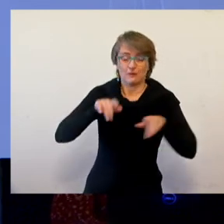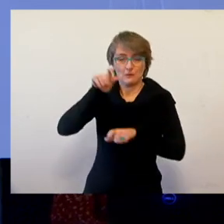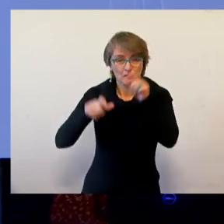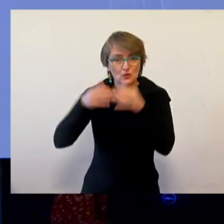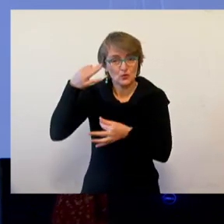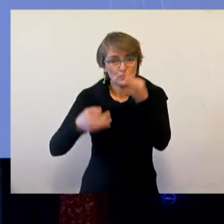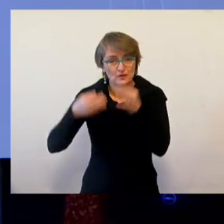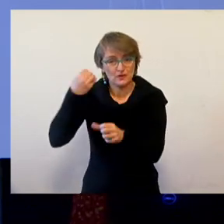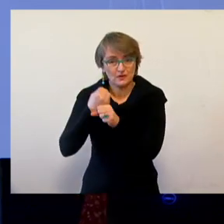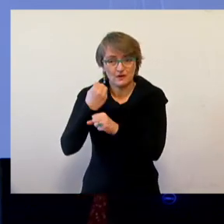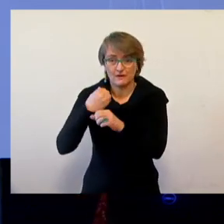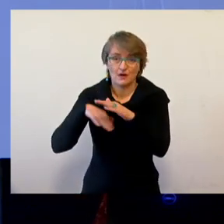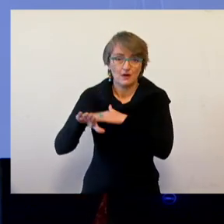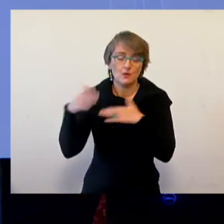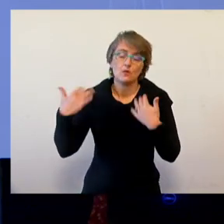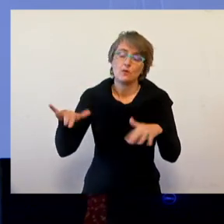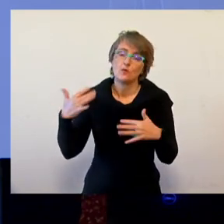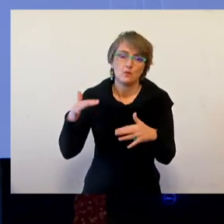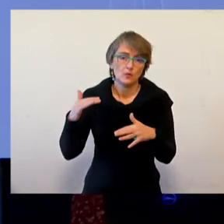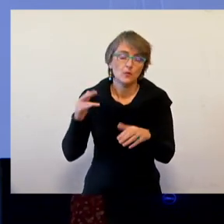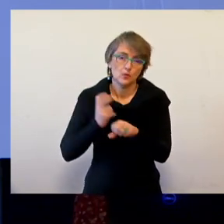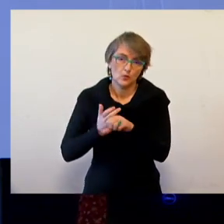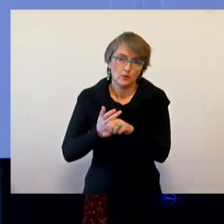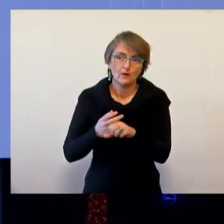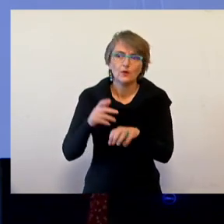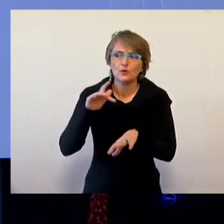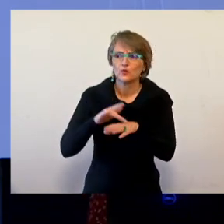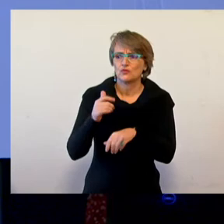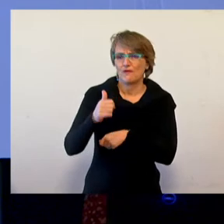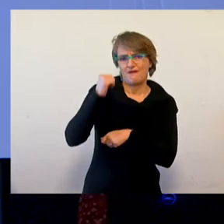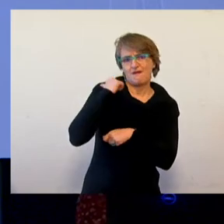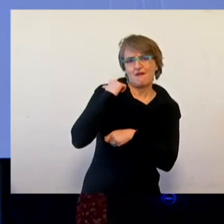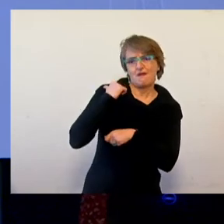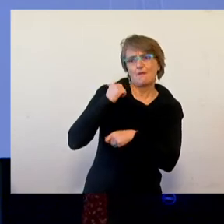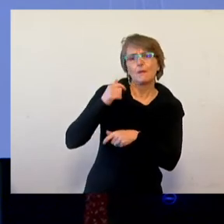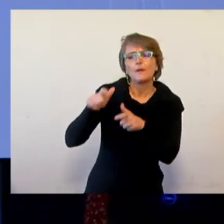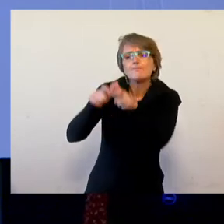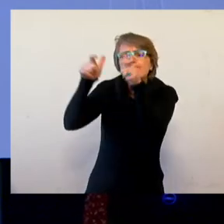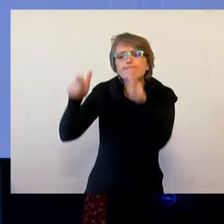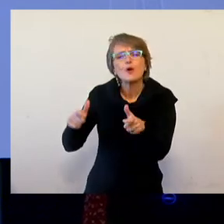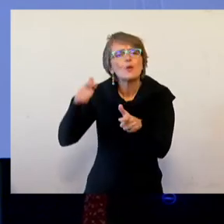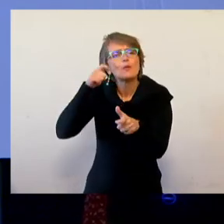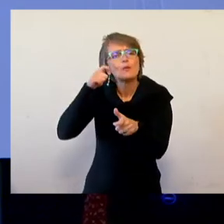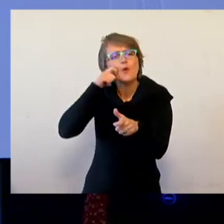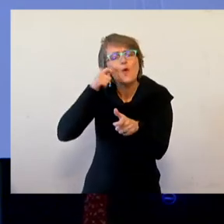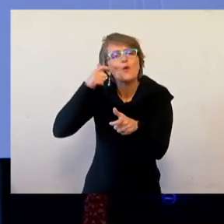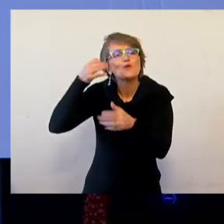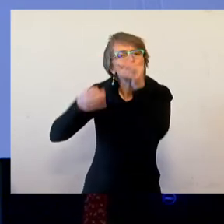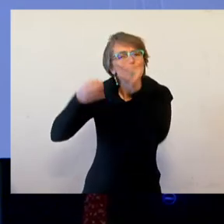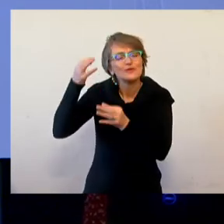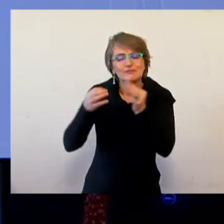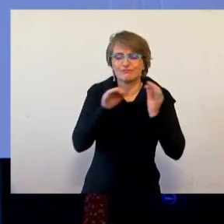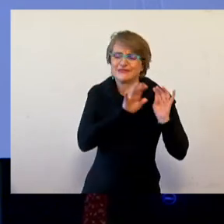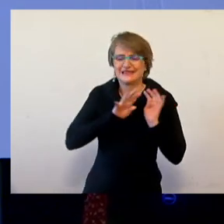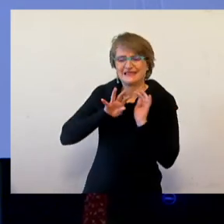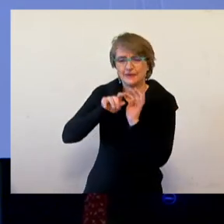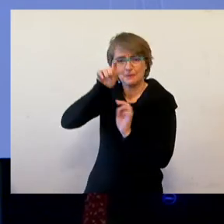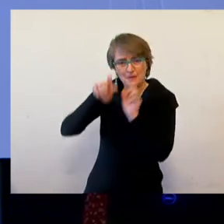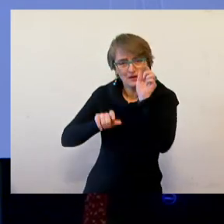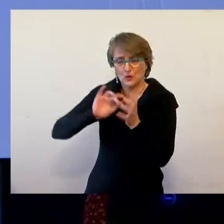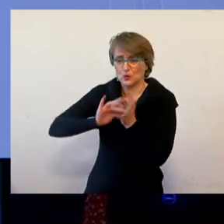inédite, s'est tenu un rassemblement devant le palais de justice avec l'ensemble des magistrats, dans un